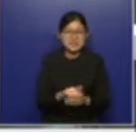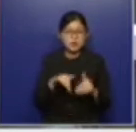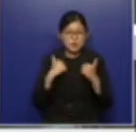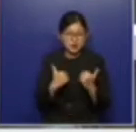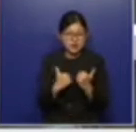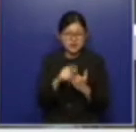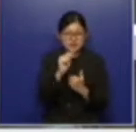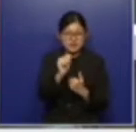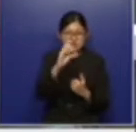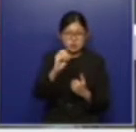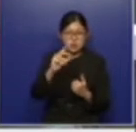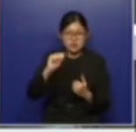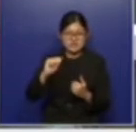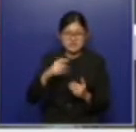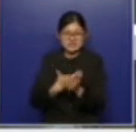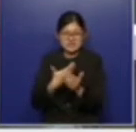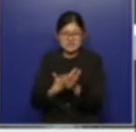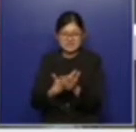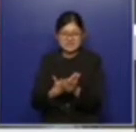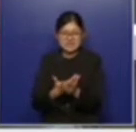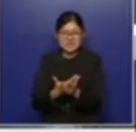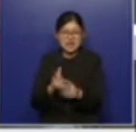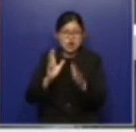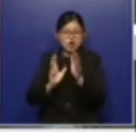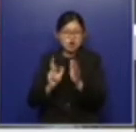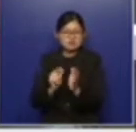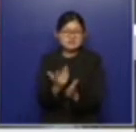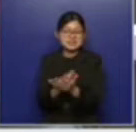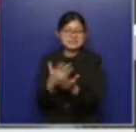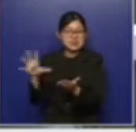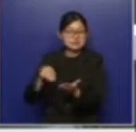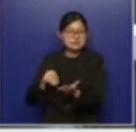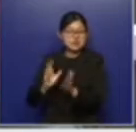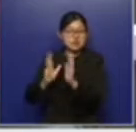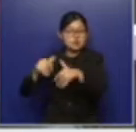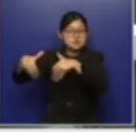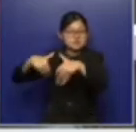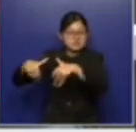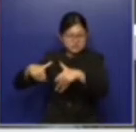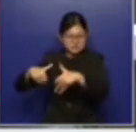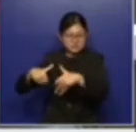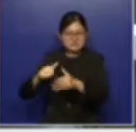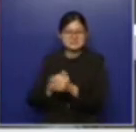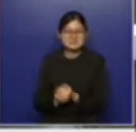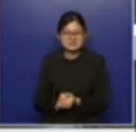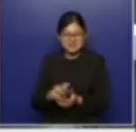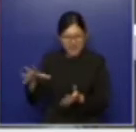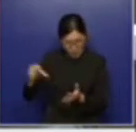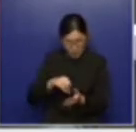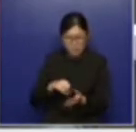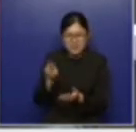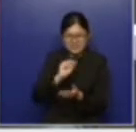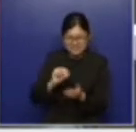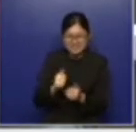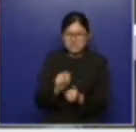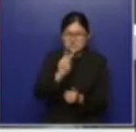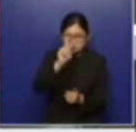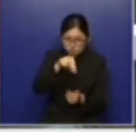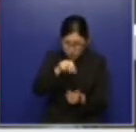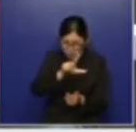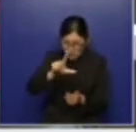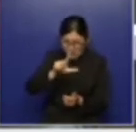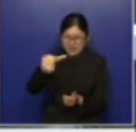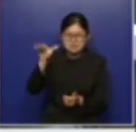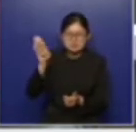TOT จ่ายเงินที่เป็นเงินของพี่น้องประชาชนเนี่ยนะครับที่ไปใช้บริการโทรศัพท์เขาเนี่ยไปใช้เน็ตเขาเนี่ย 2,000 กว่าล้านบาทท่านประธาน